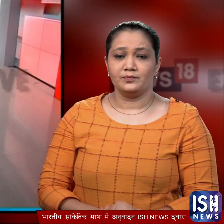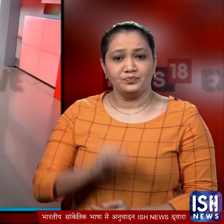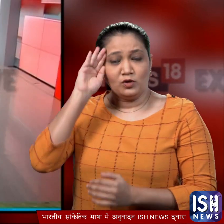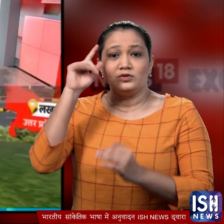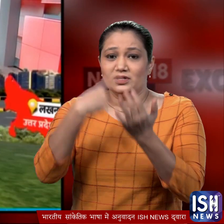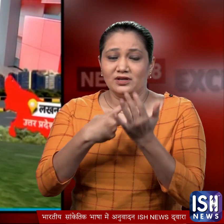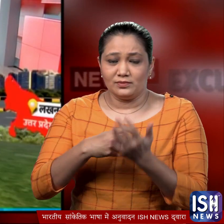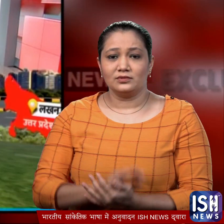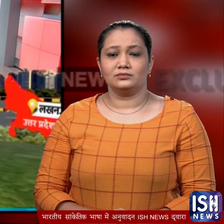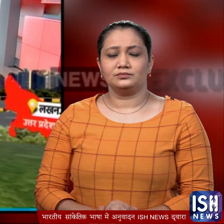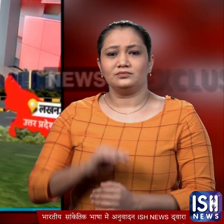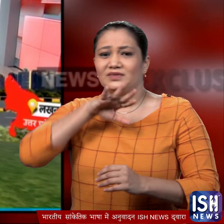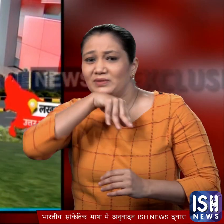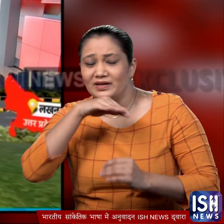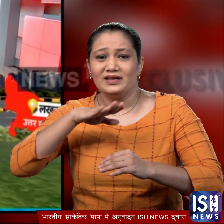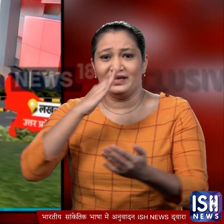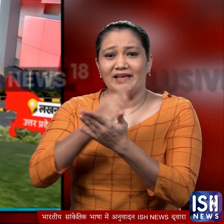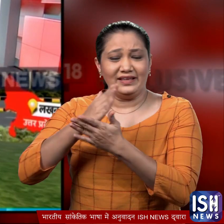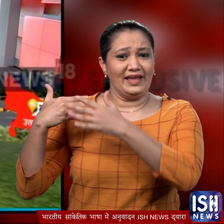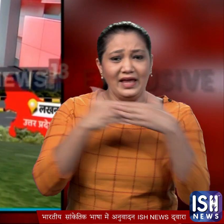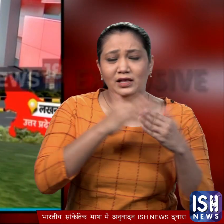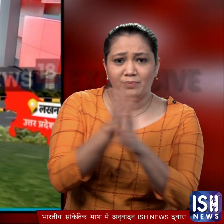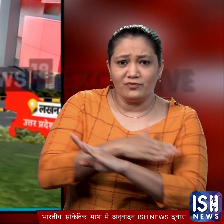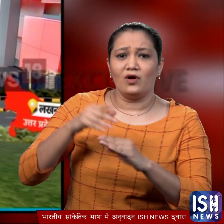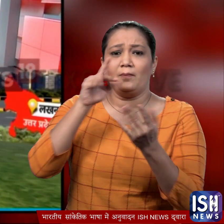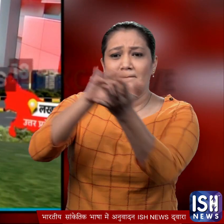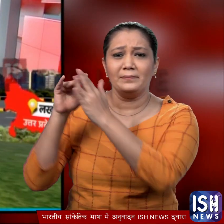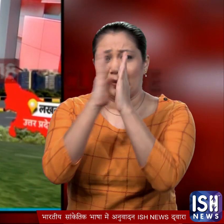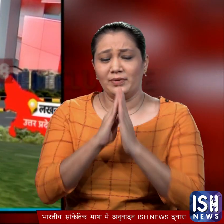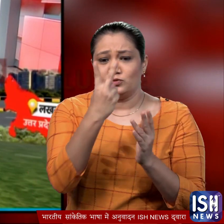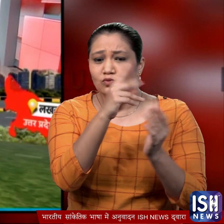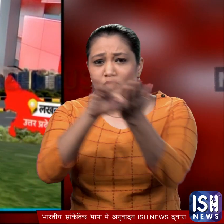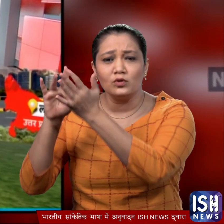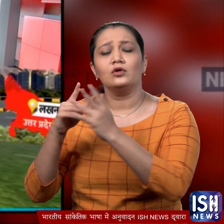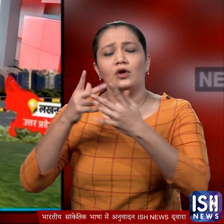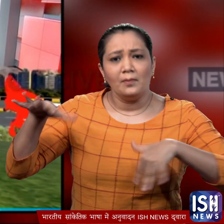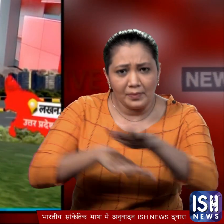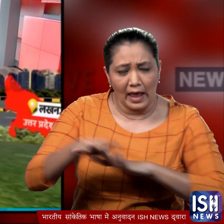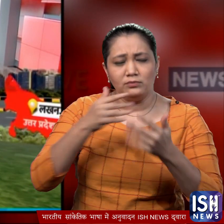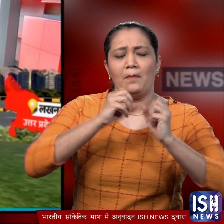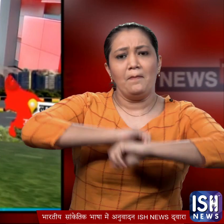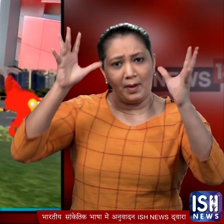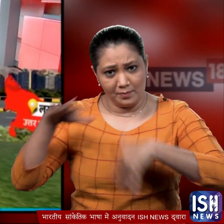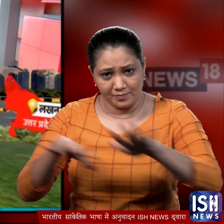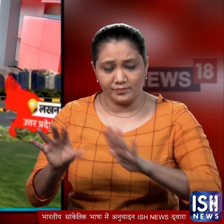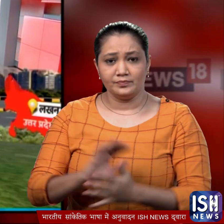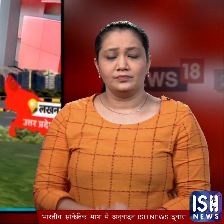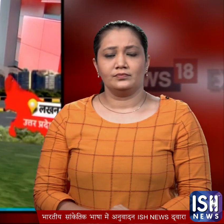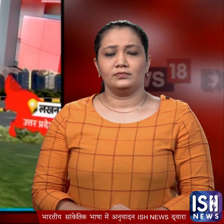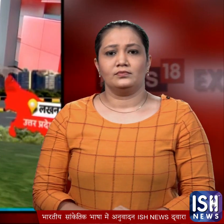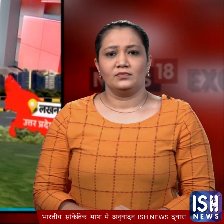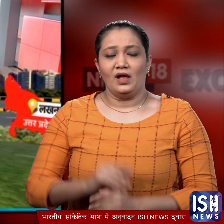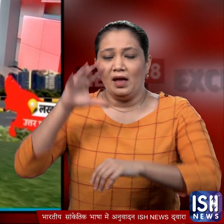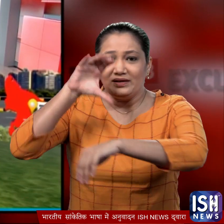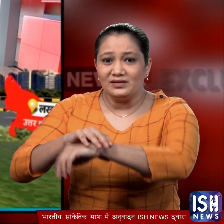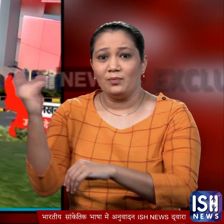है कि बकरीद से पहले लखनऊ के अमीनाबाद बाजार और हनुमान सेतु मंदिर पर हमला करने की योजना थी। ऐसी खबरें हैं जिसके लिए